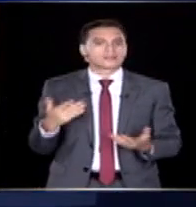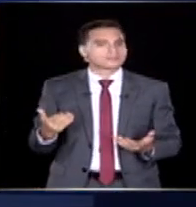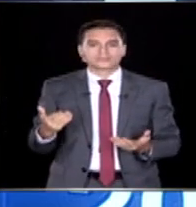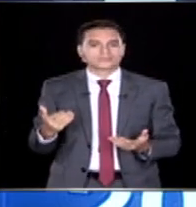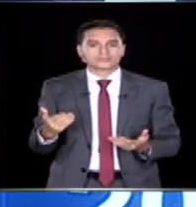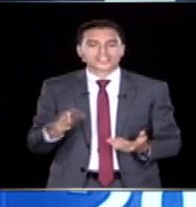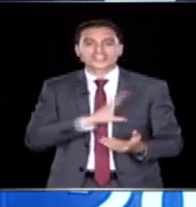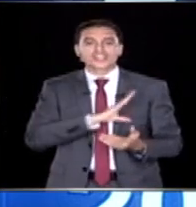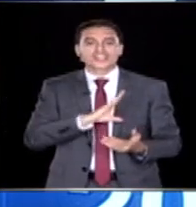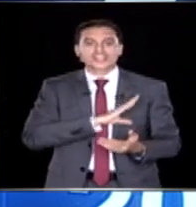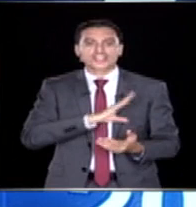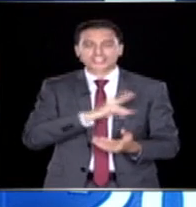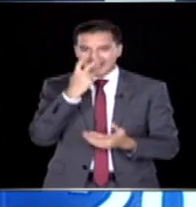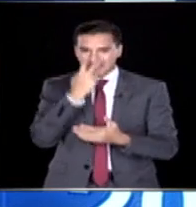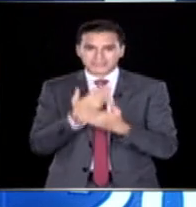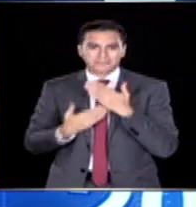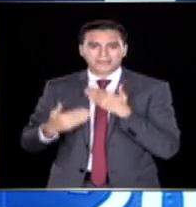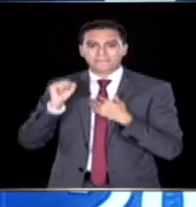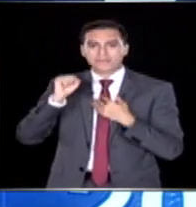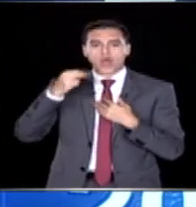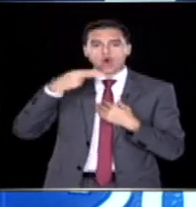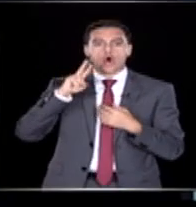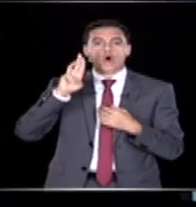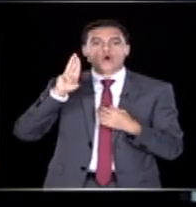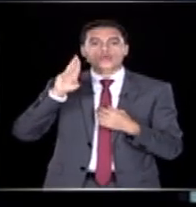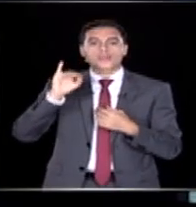الجيش العثماني كان 150 ألف جندي